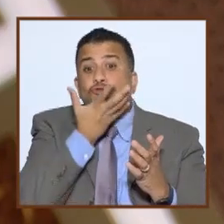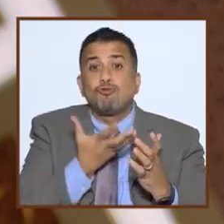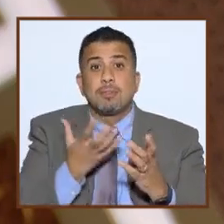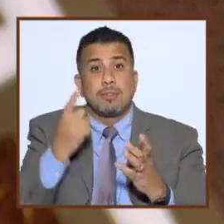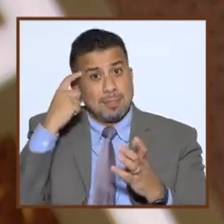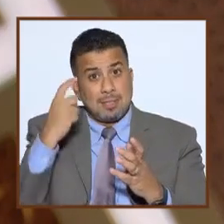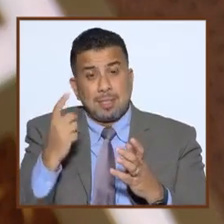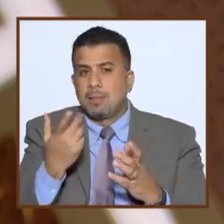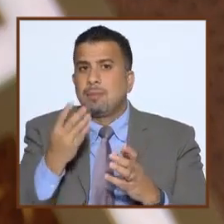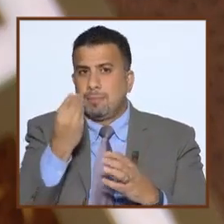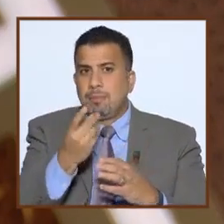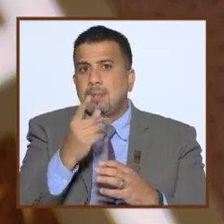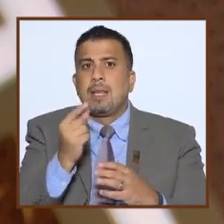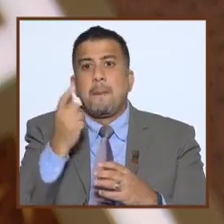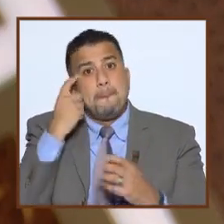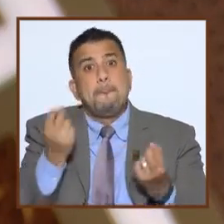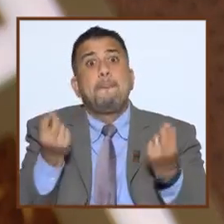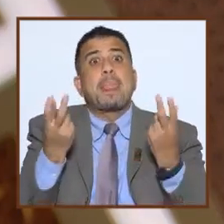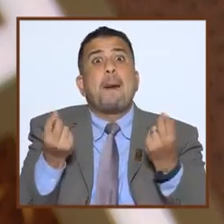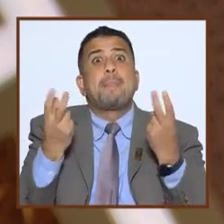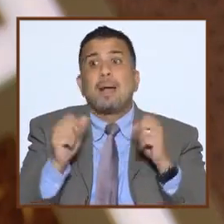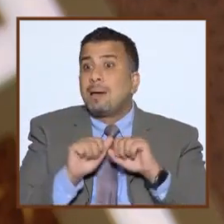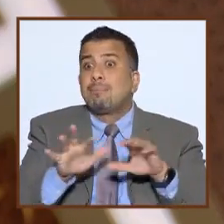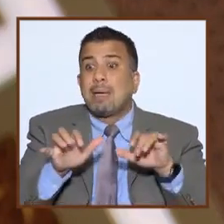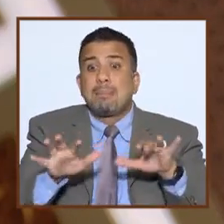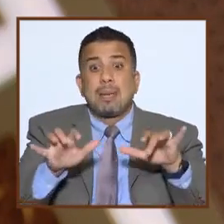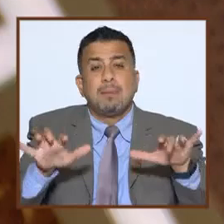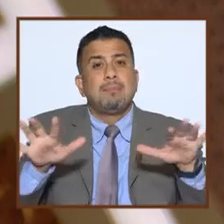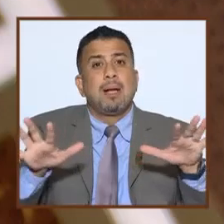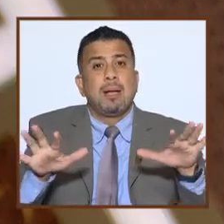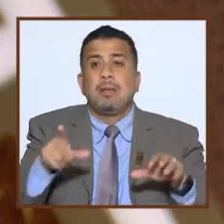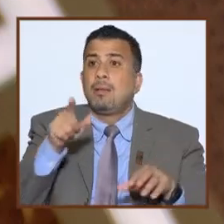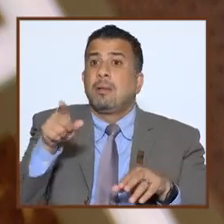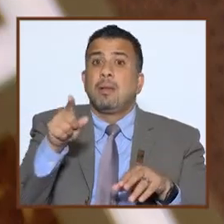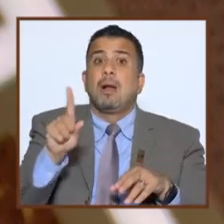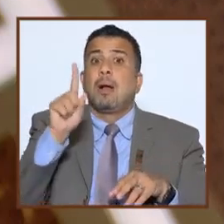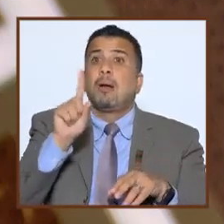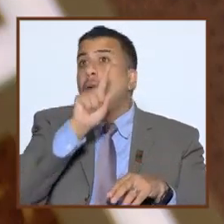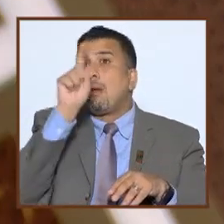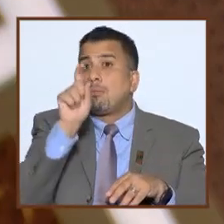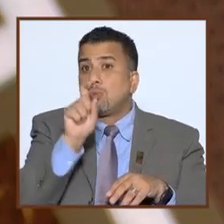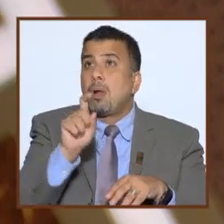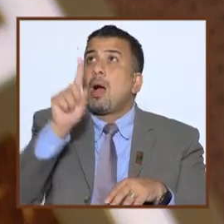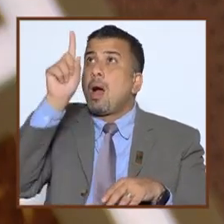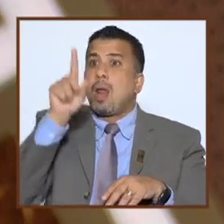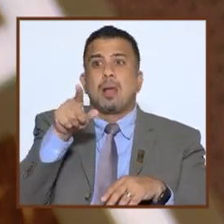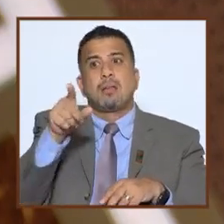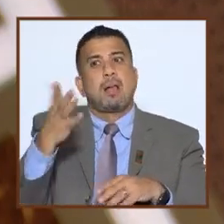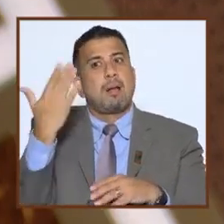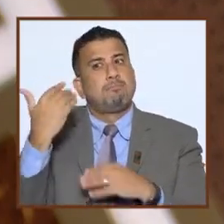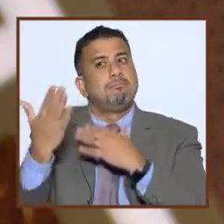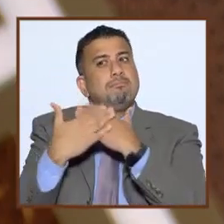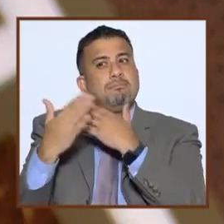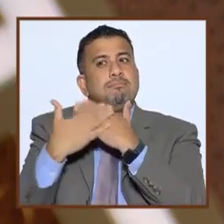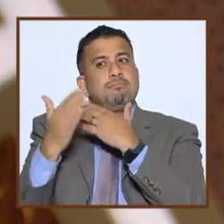اي عالم يروج البدع على الناس يروج المخالفات هذا يسالونها امام الله عز وجل هذا